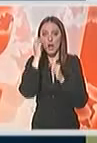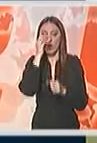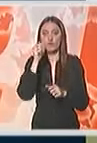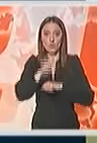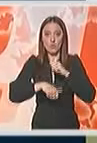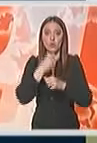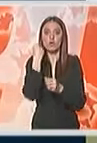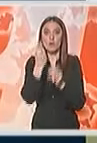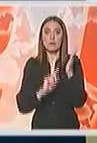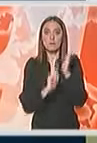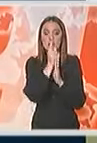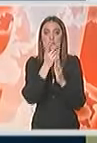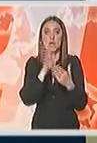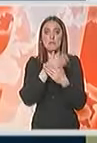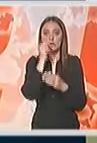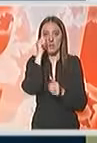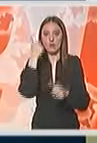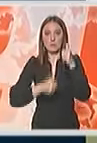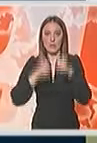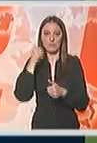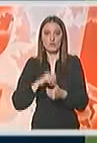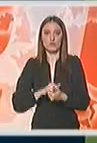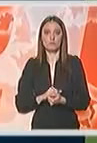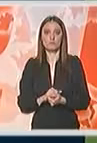sezonu dobrim rezultatom u međunarodnom takmičenju.